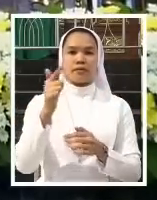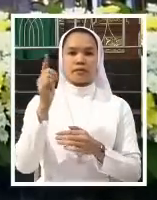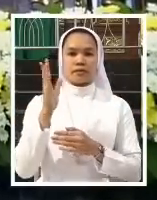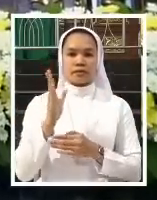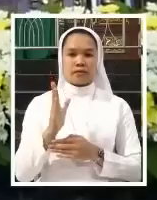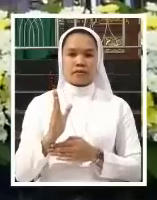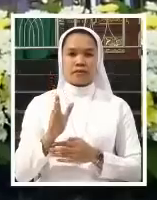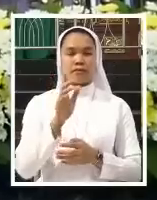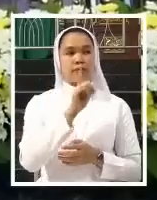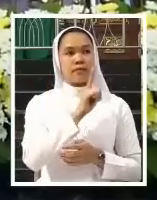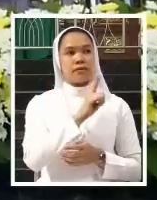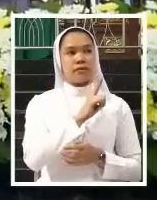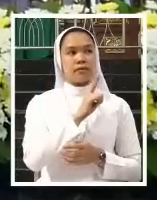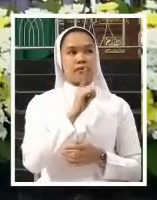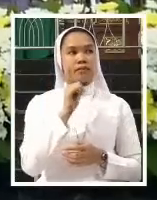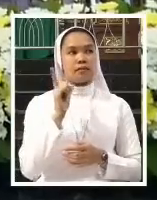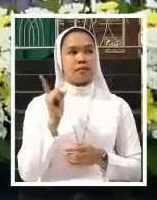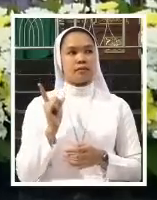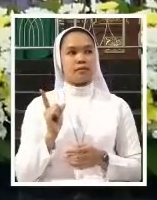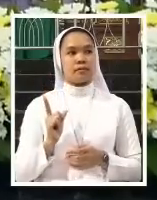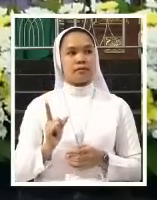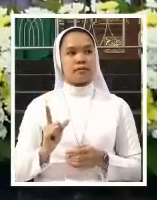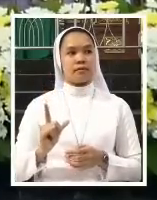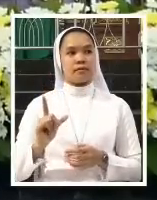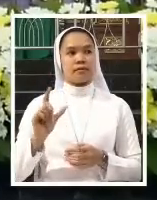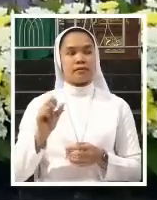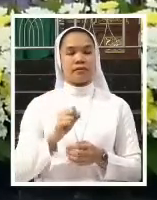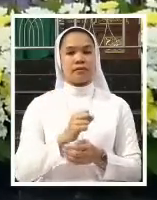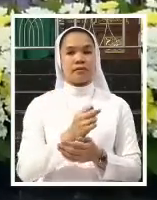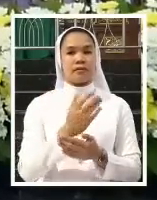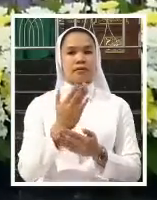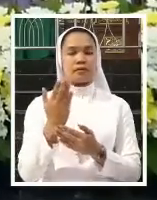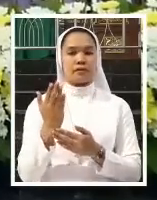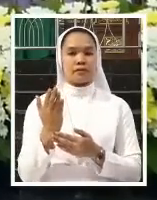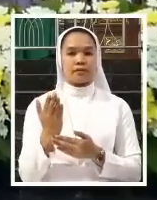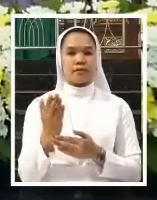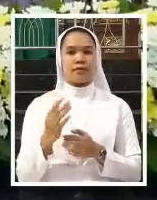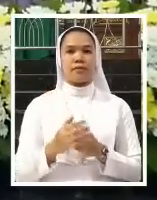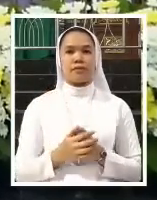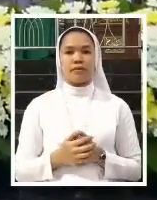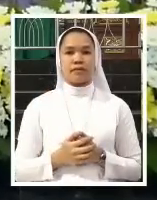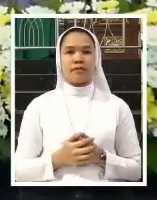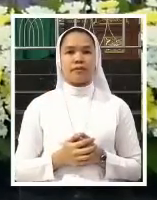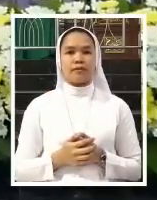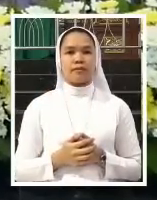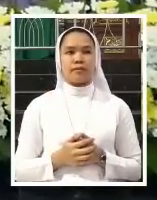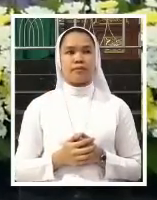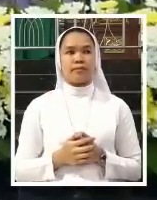Thank you.